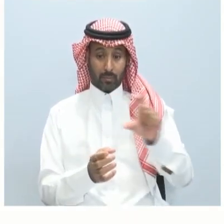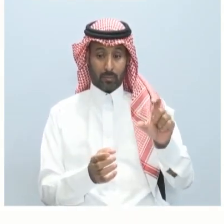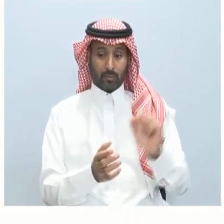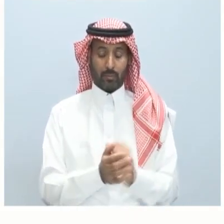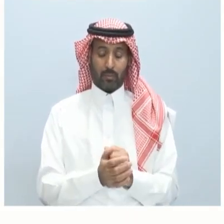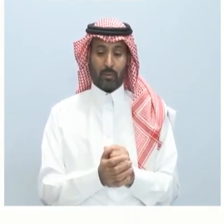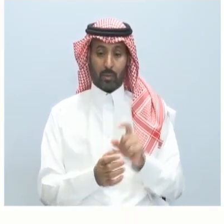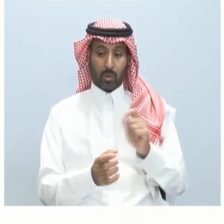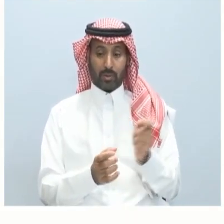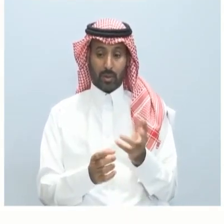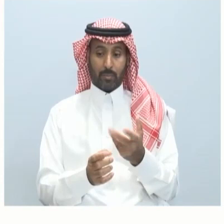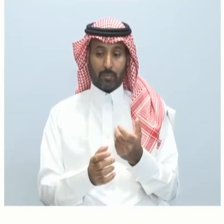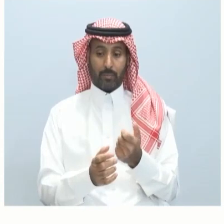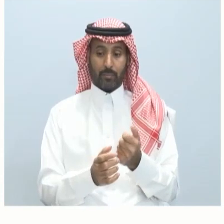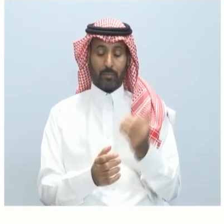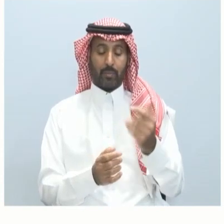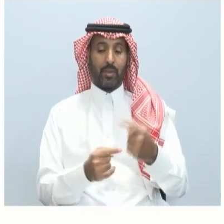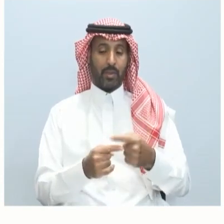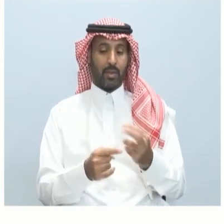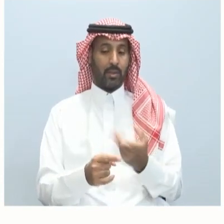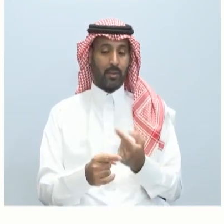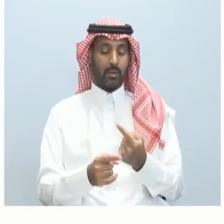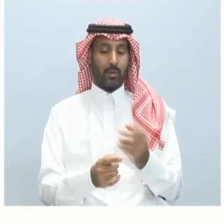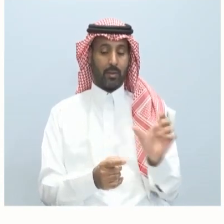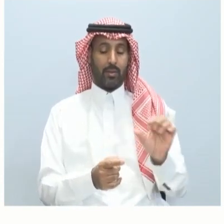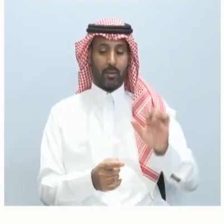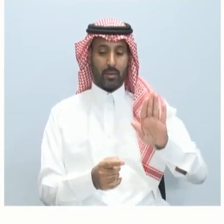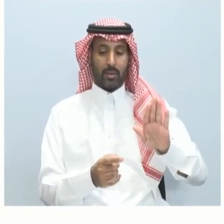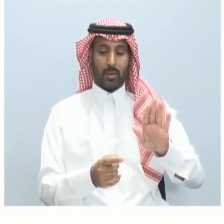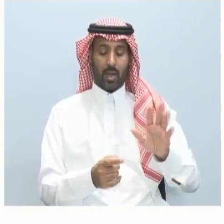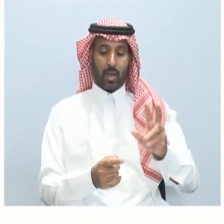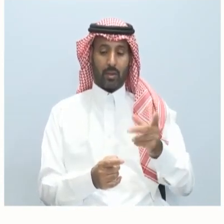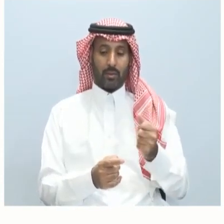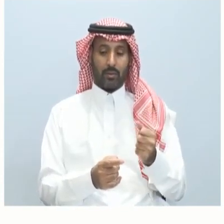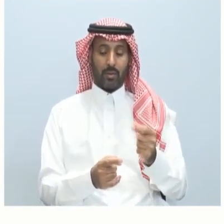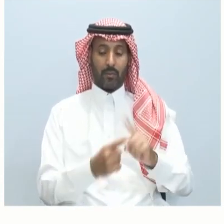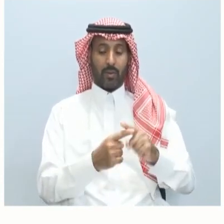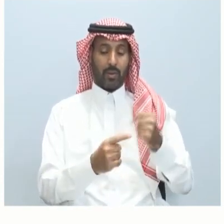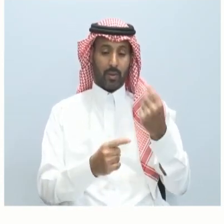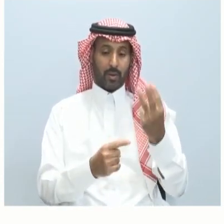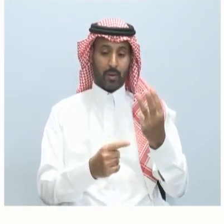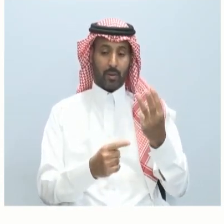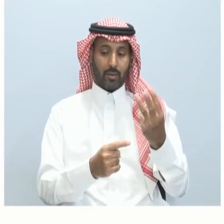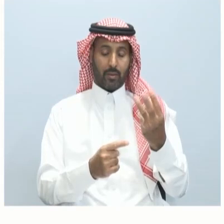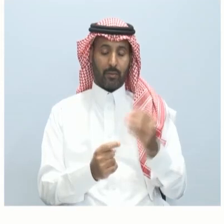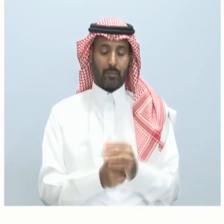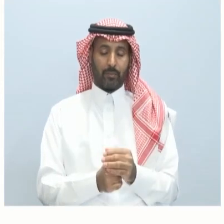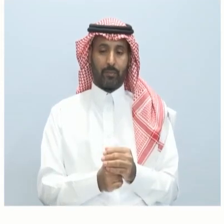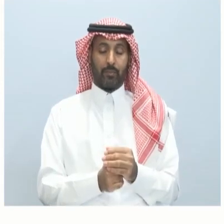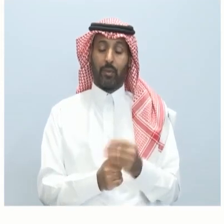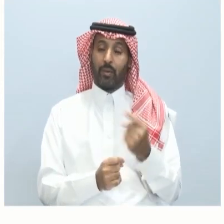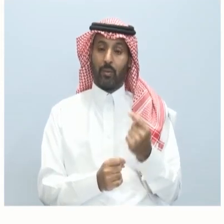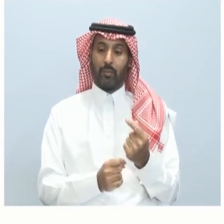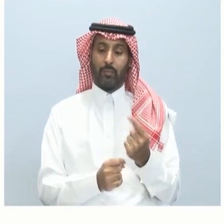صوره معادله جبريه ناتج ضرب عدد رمزنا للعدد س في 3 هنا س ضرب